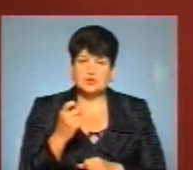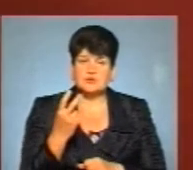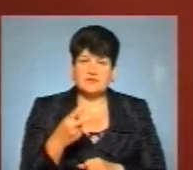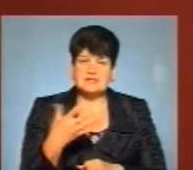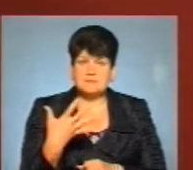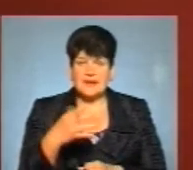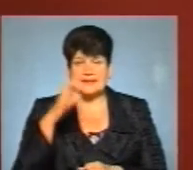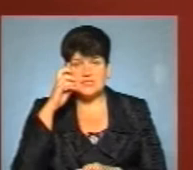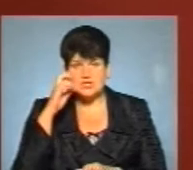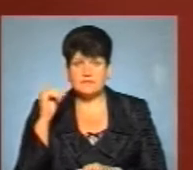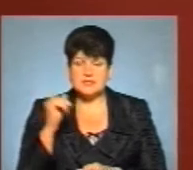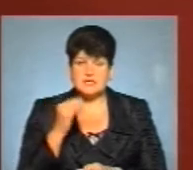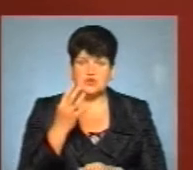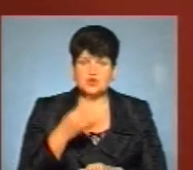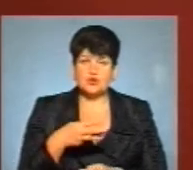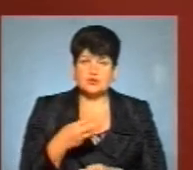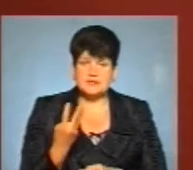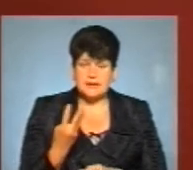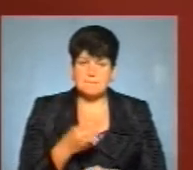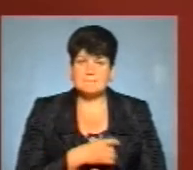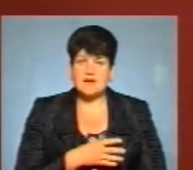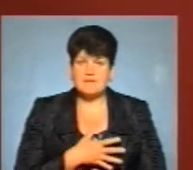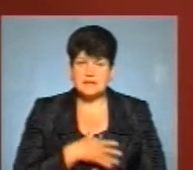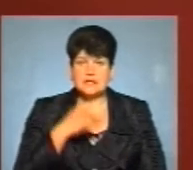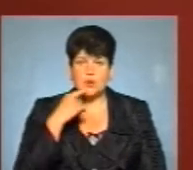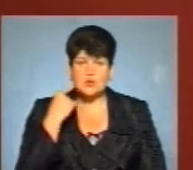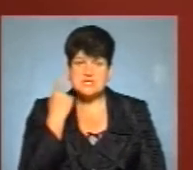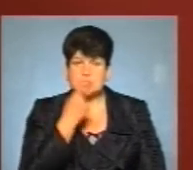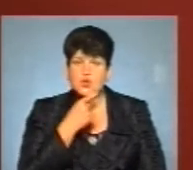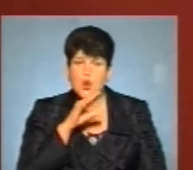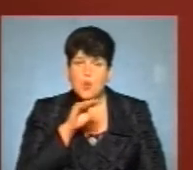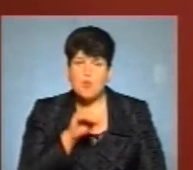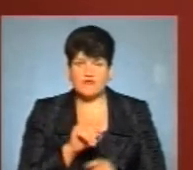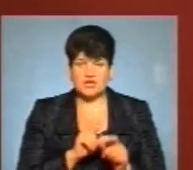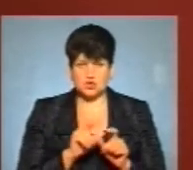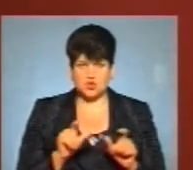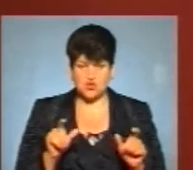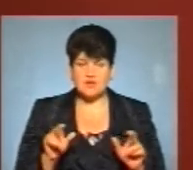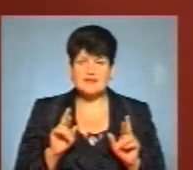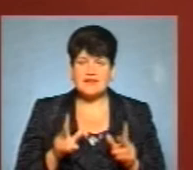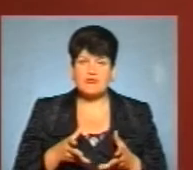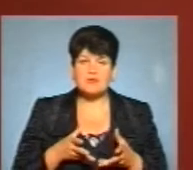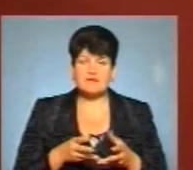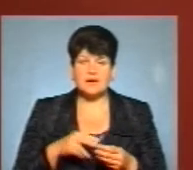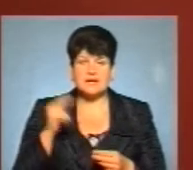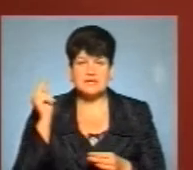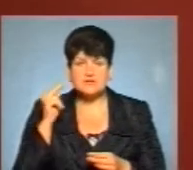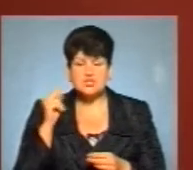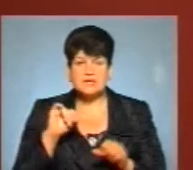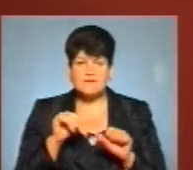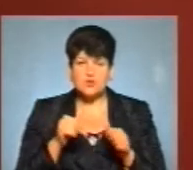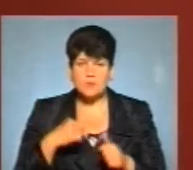125 державних і 43 приватних російськомовних школи. От як впливає навчання мовами нацменшин на